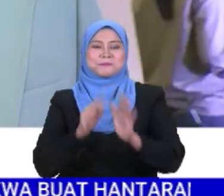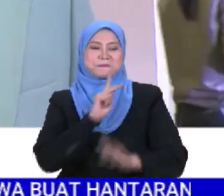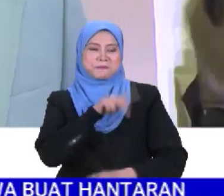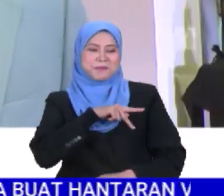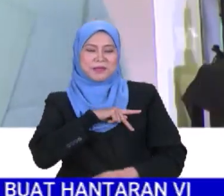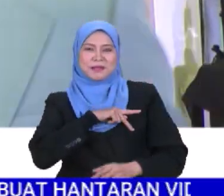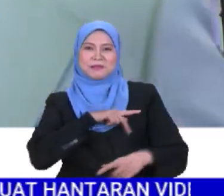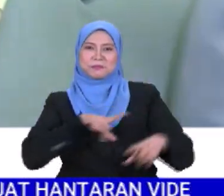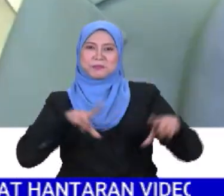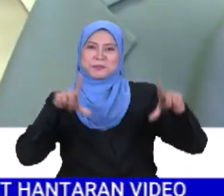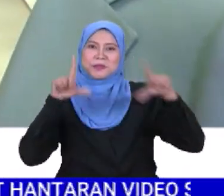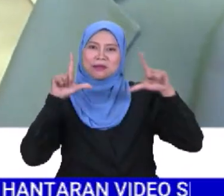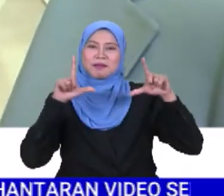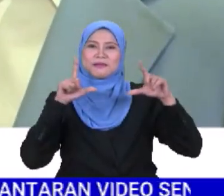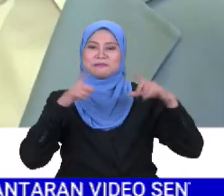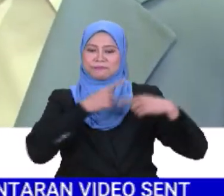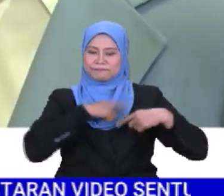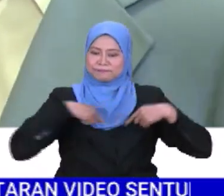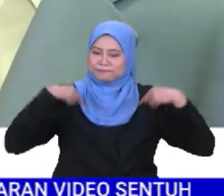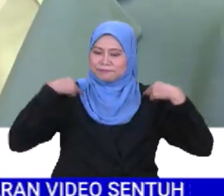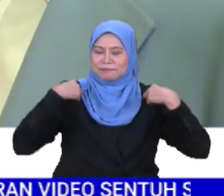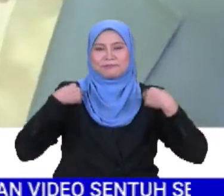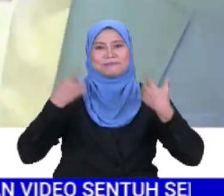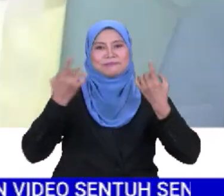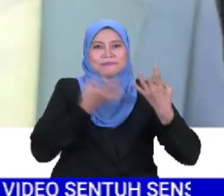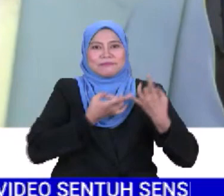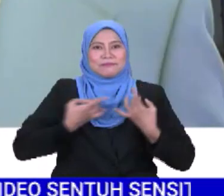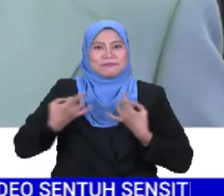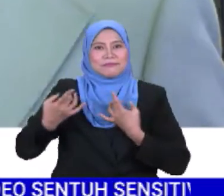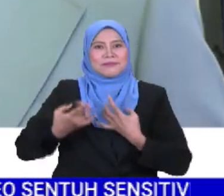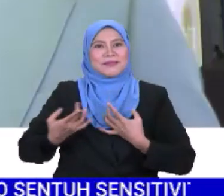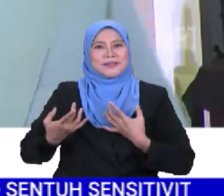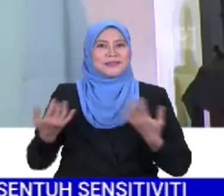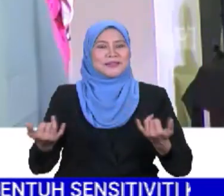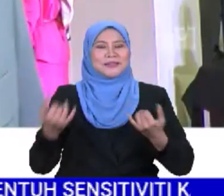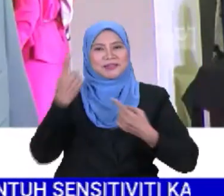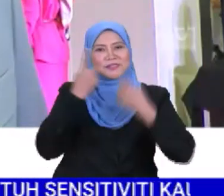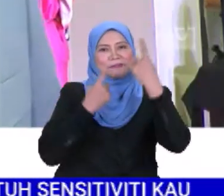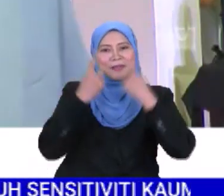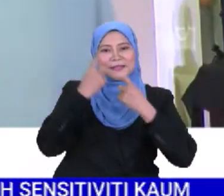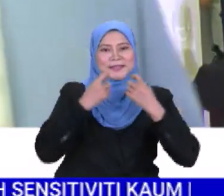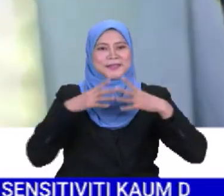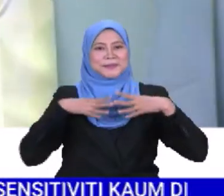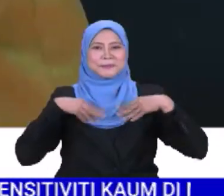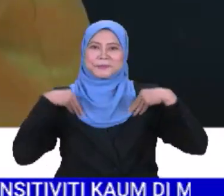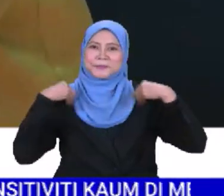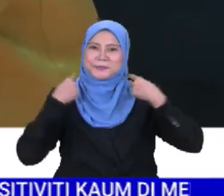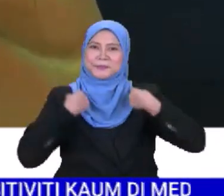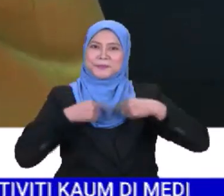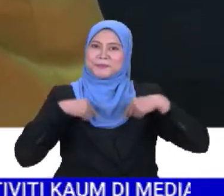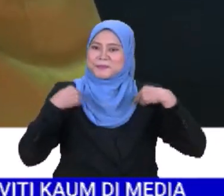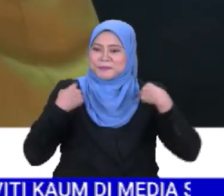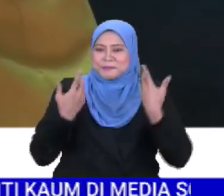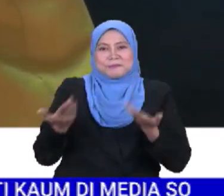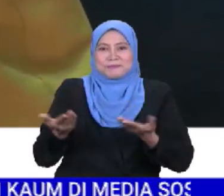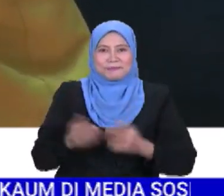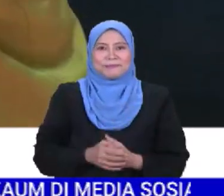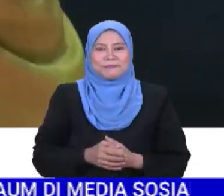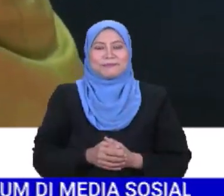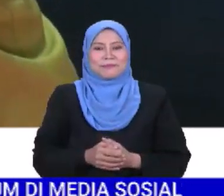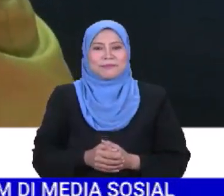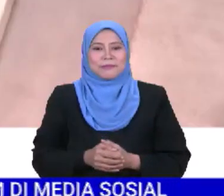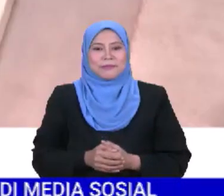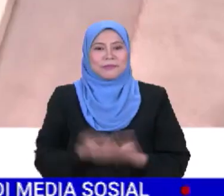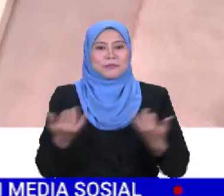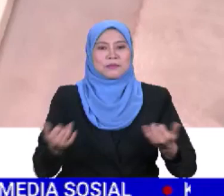personaliti masing-masing. Dari sini kita dapat lihat ekspresi sendiri dan sebagainya. Tous High